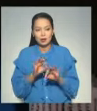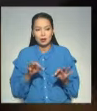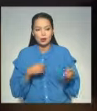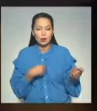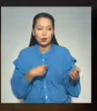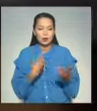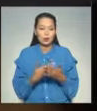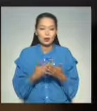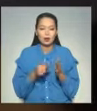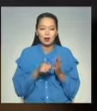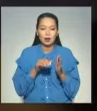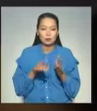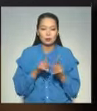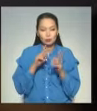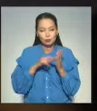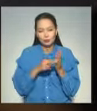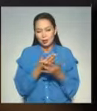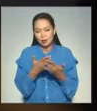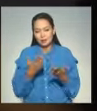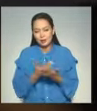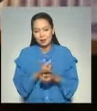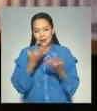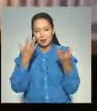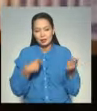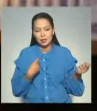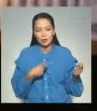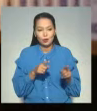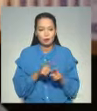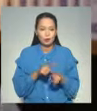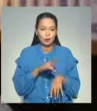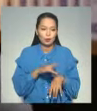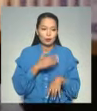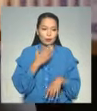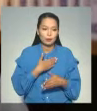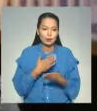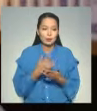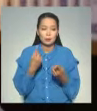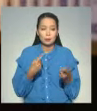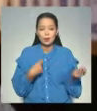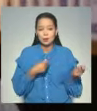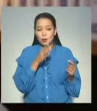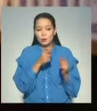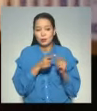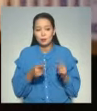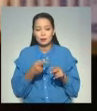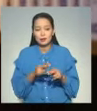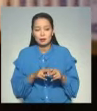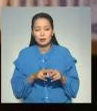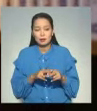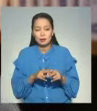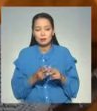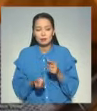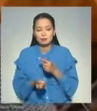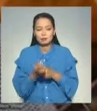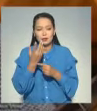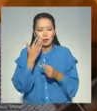домбыраның шамамен 6000 жылдық тарихы бар. Қасиетті домбыра Жахангердің жансерігі. Бір нақты домбыра осы уақытта шықты деген нақты бір мәлімет